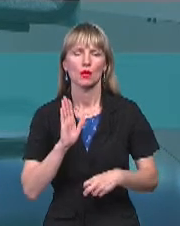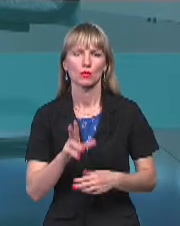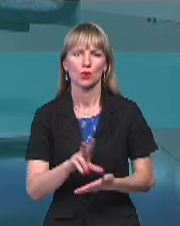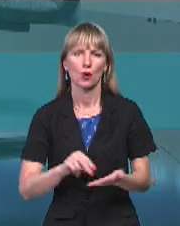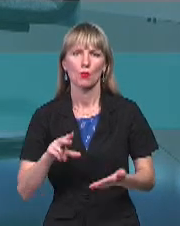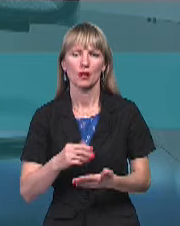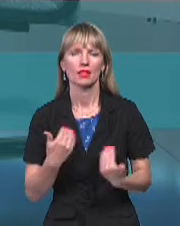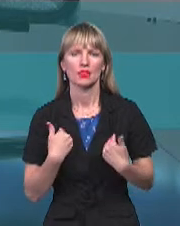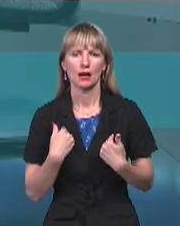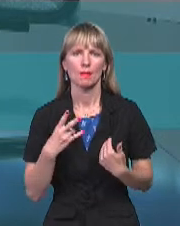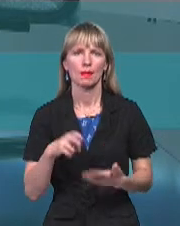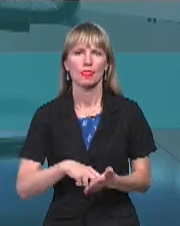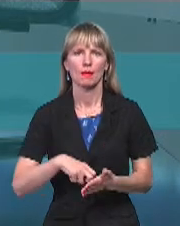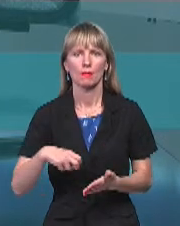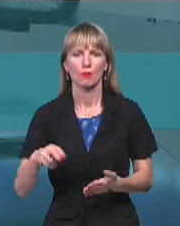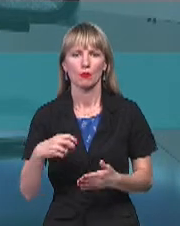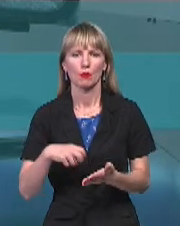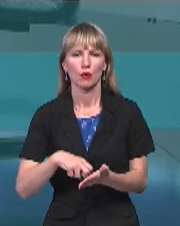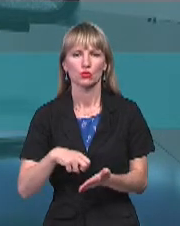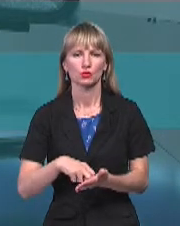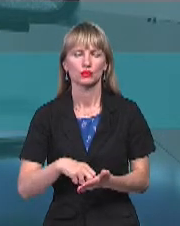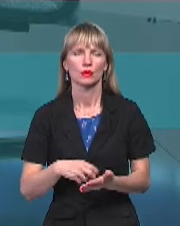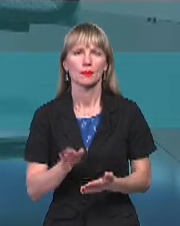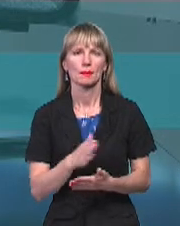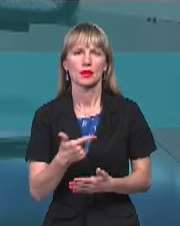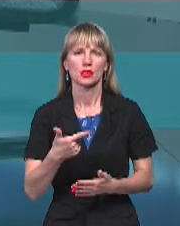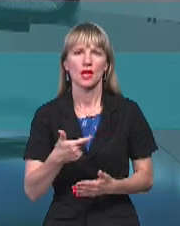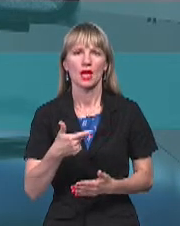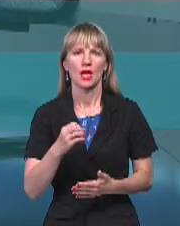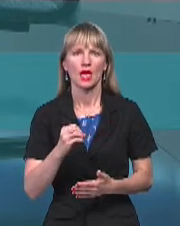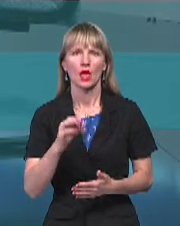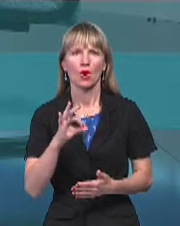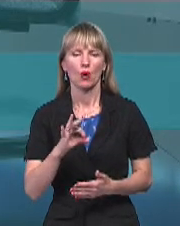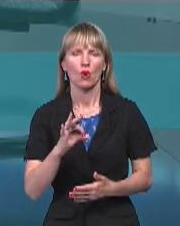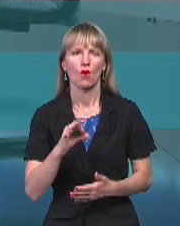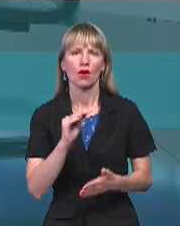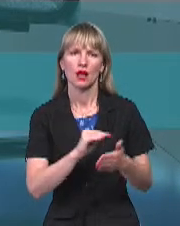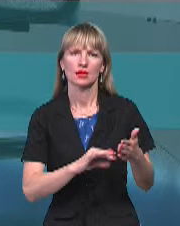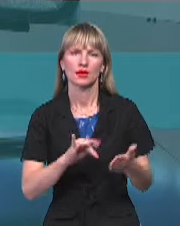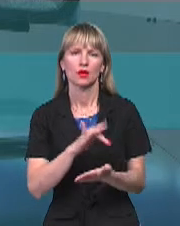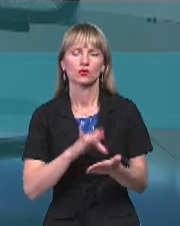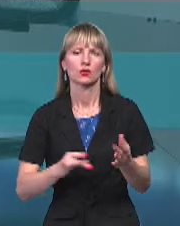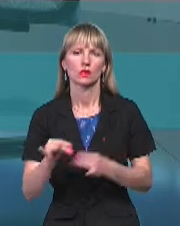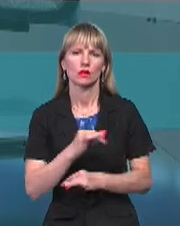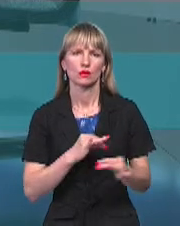дублюватися нам на пошту між Геокадастром і міськрадою.